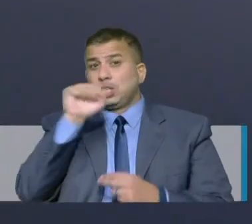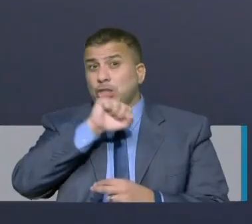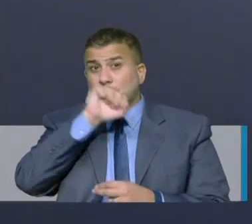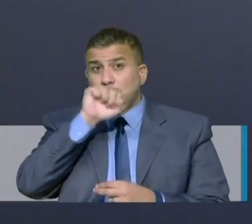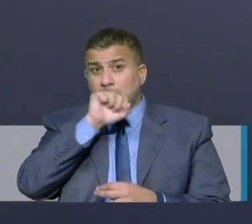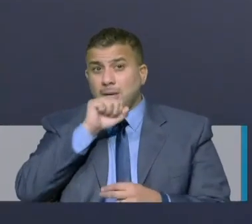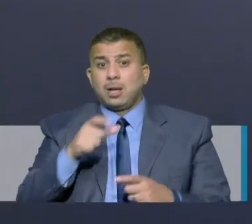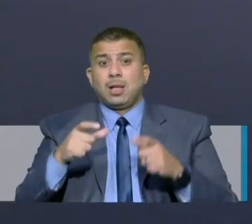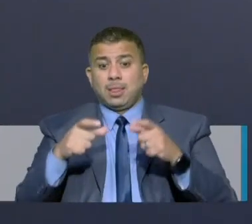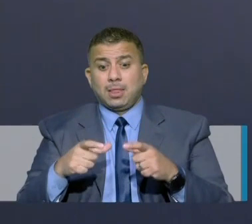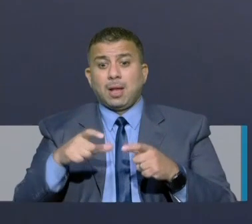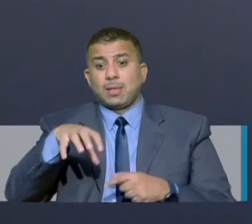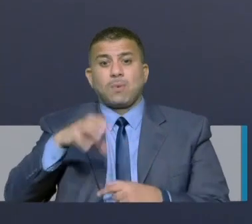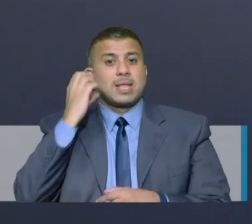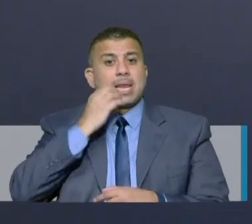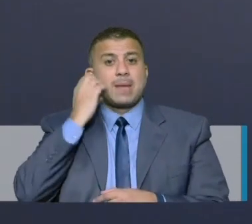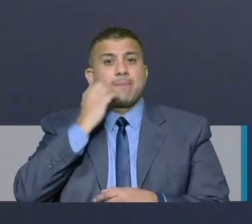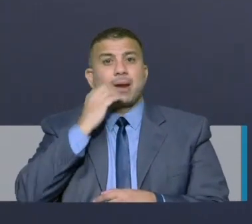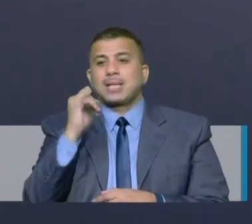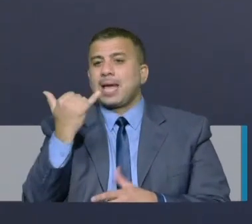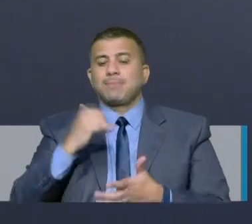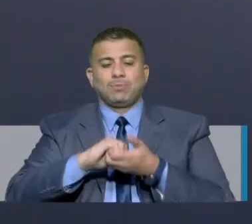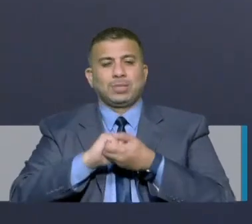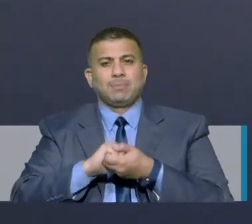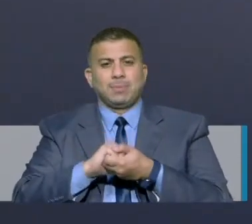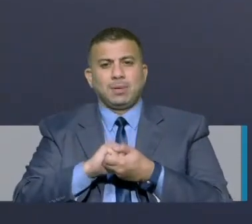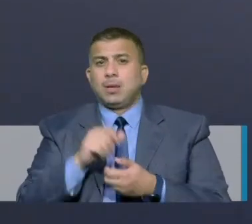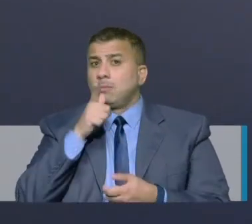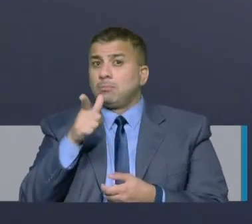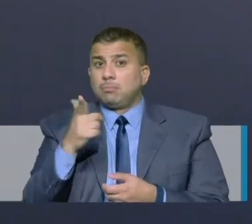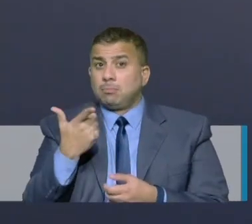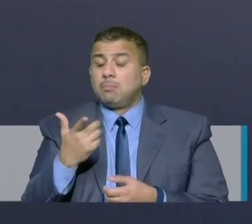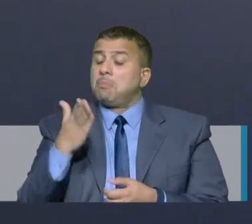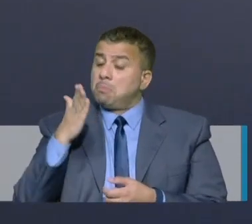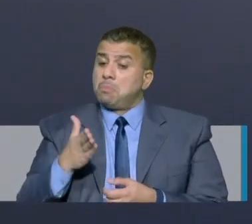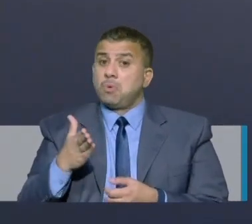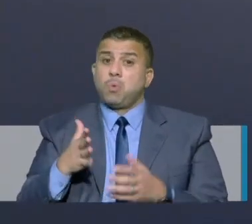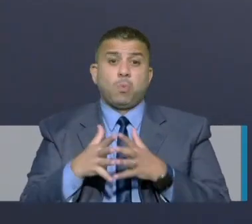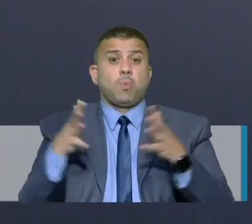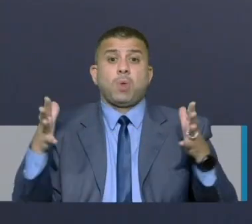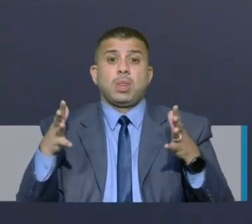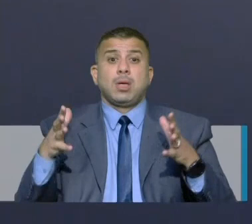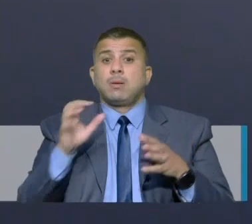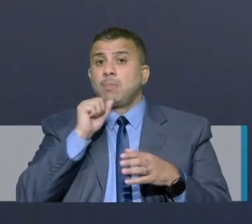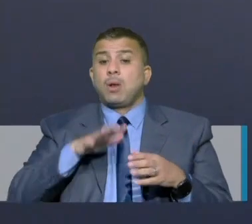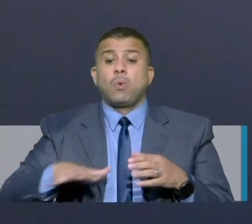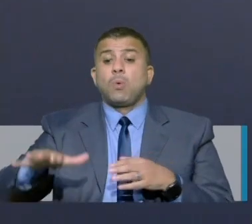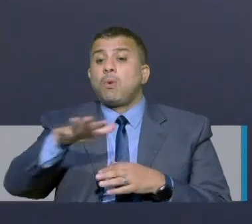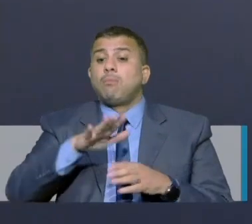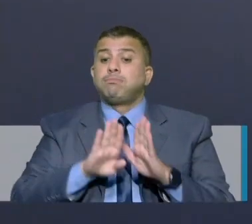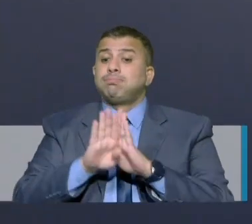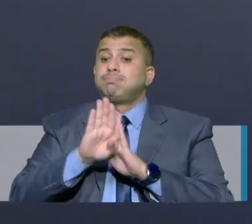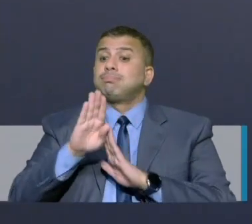الشارقة ودولة الإمارات العربية بصفة عامة تتمتع بإمكانات هائلة على كافة